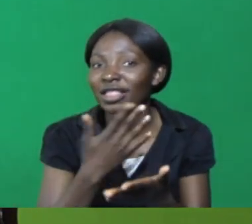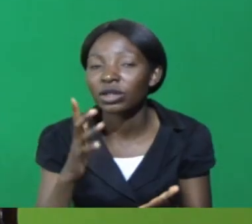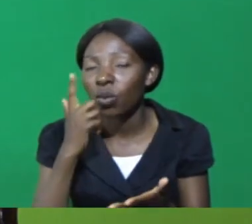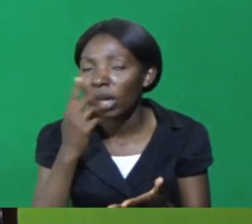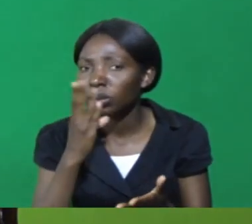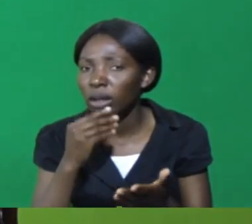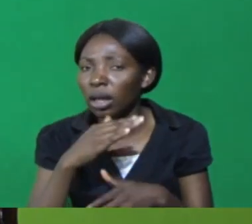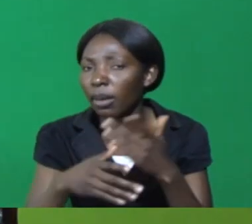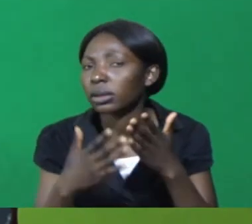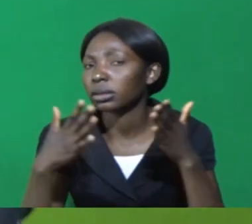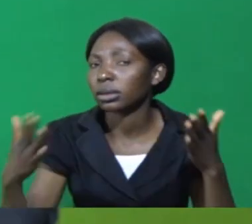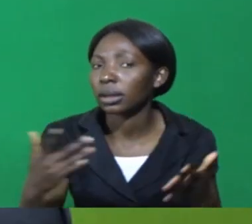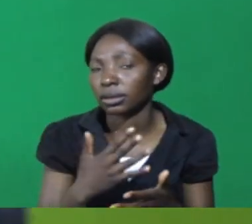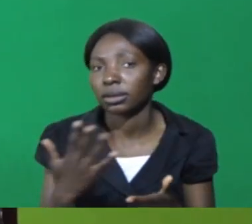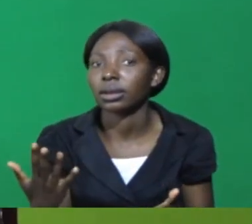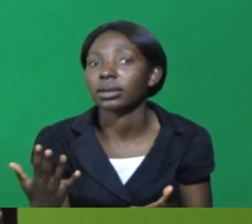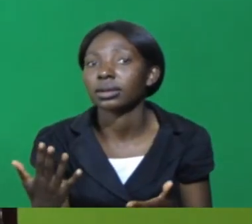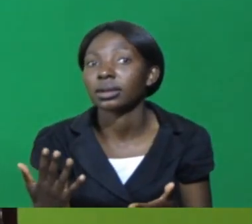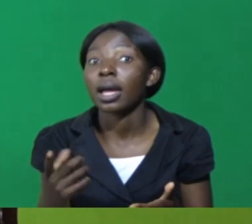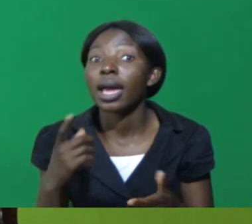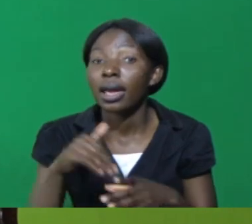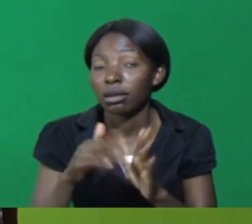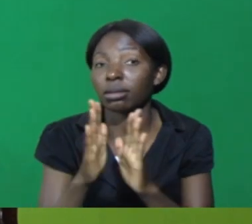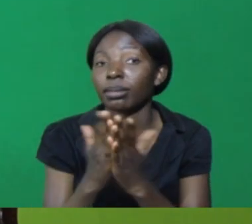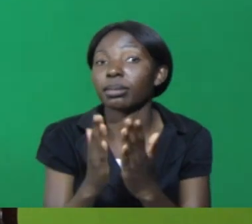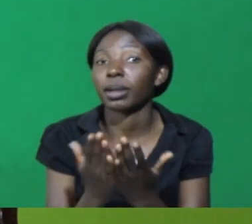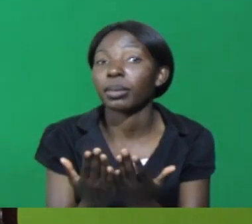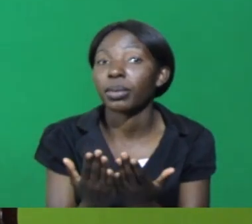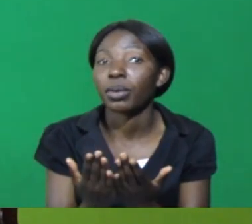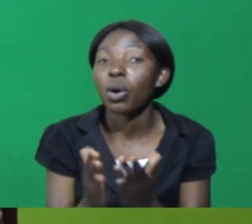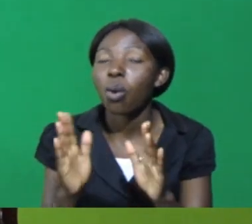zvakadai. Yes. Tsika